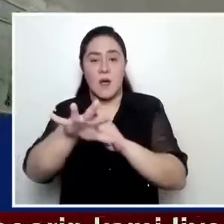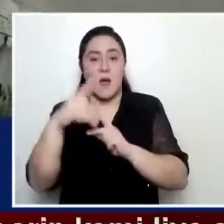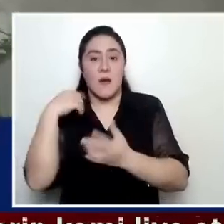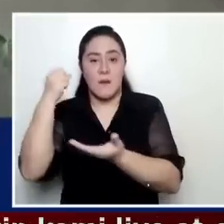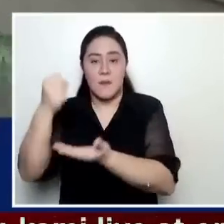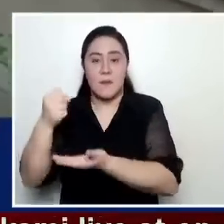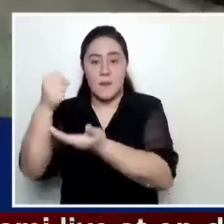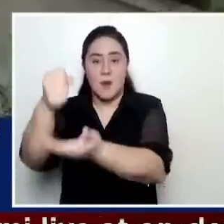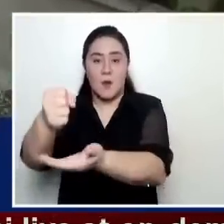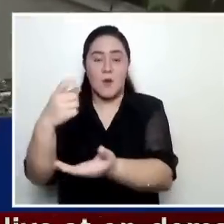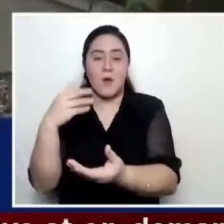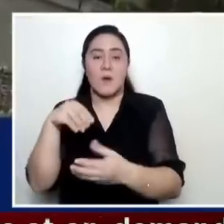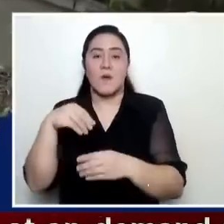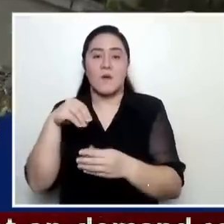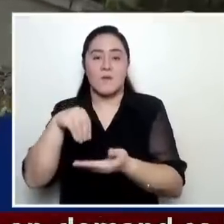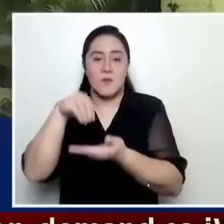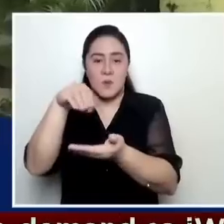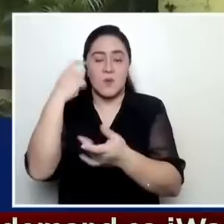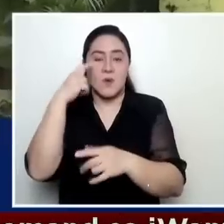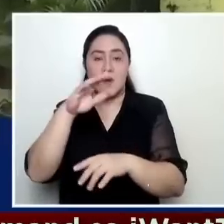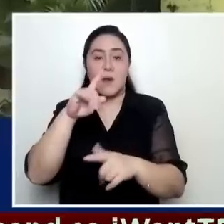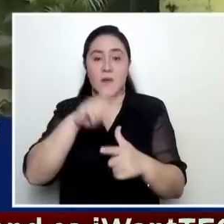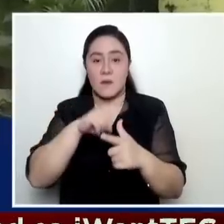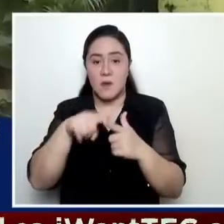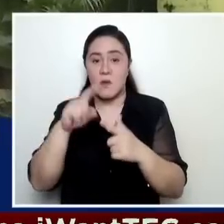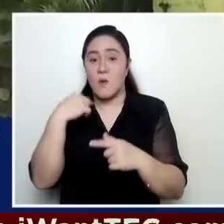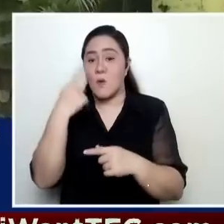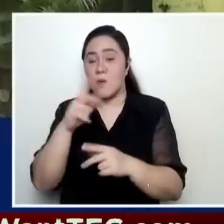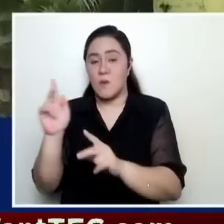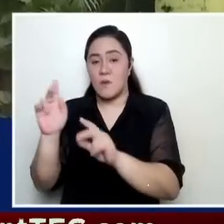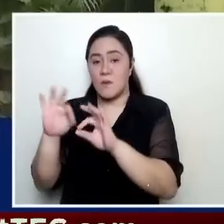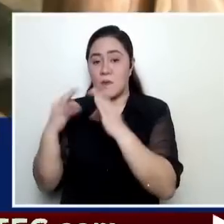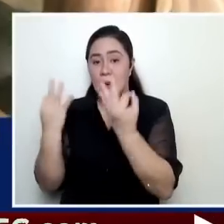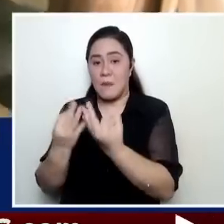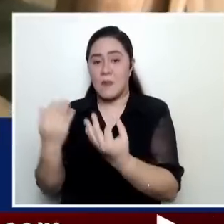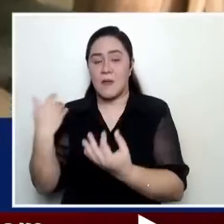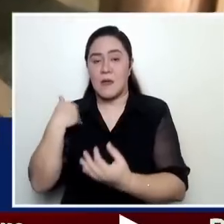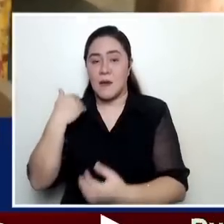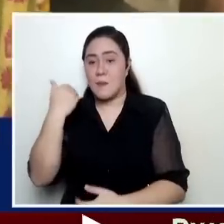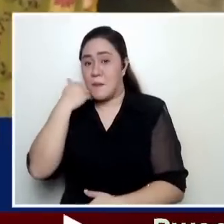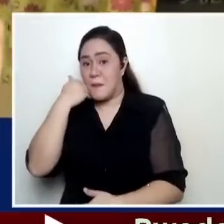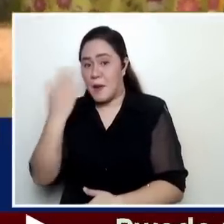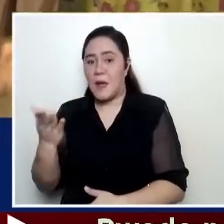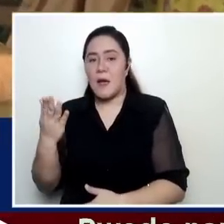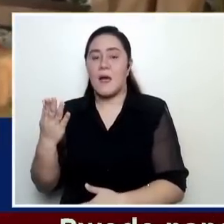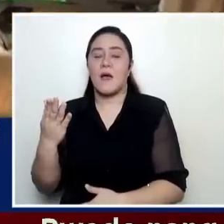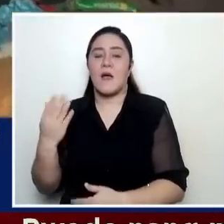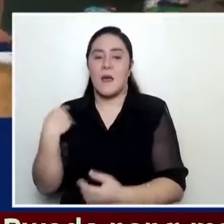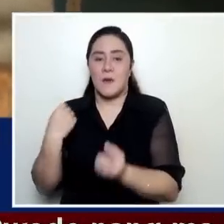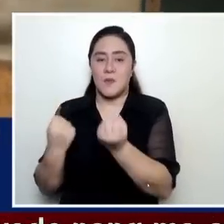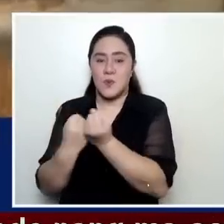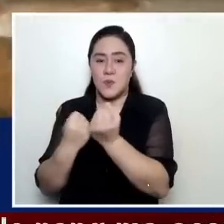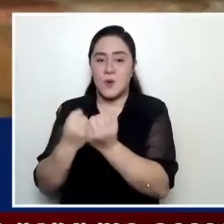rito. Bibigyan din ng burial assistance ang mga pamilya ng mga namatayan na aabot naman ng